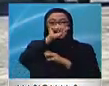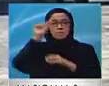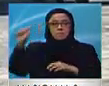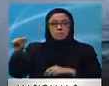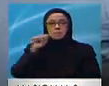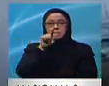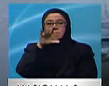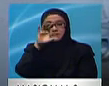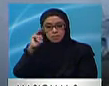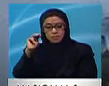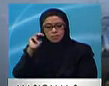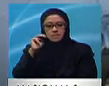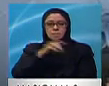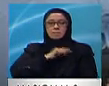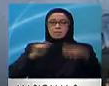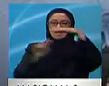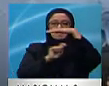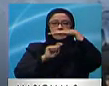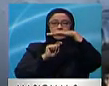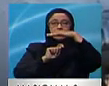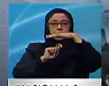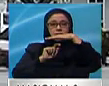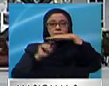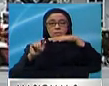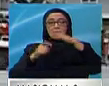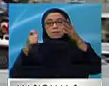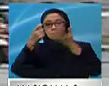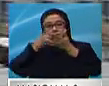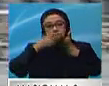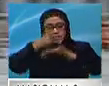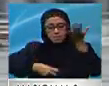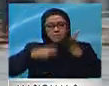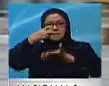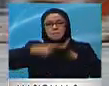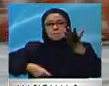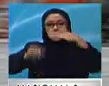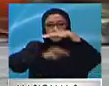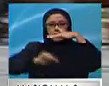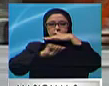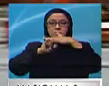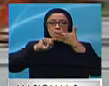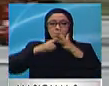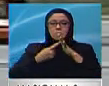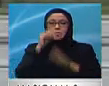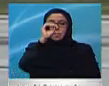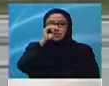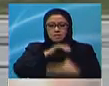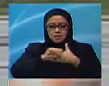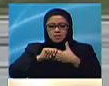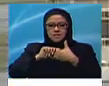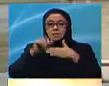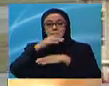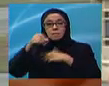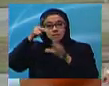alih tambang asas bermula dari r0 termasuk Cukai penumpang boleh membuat perjalanan ke 120